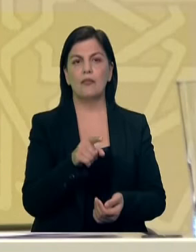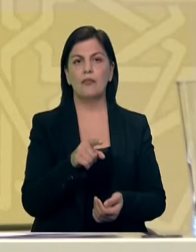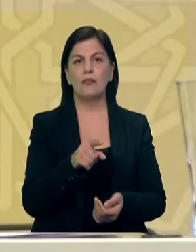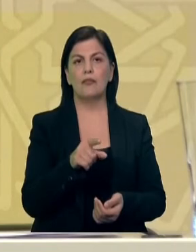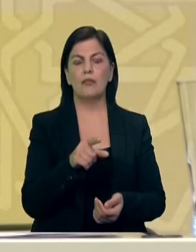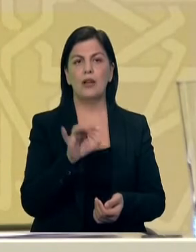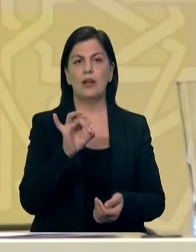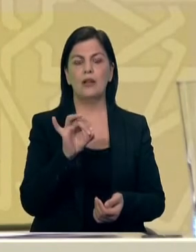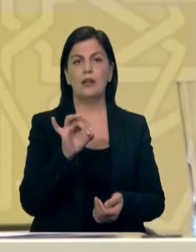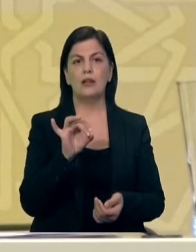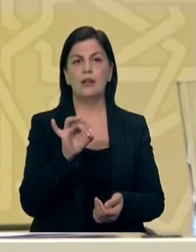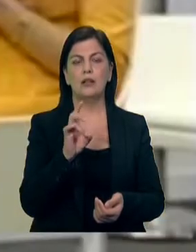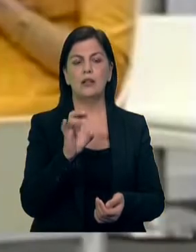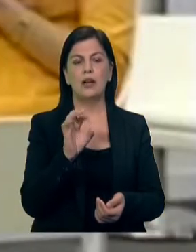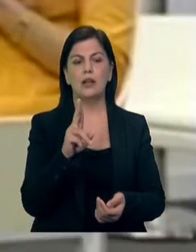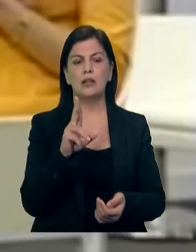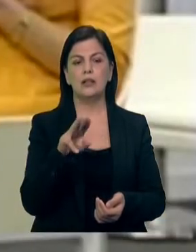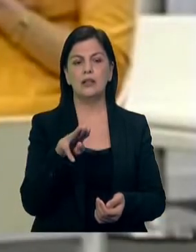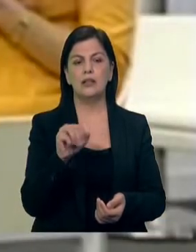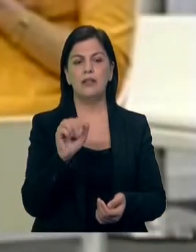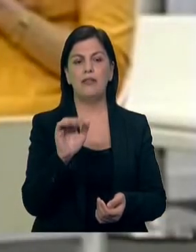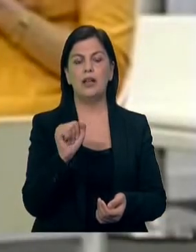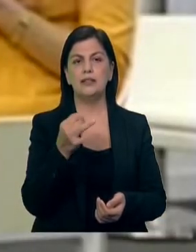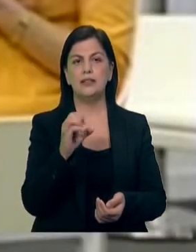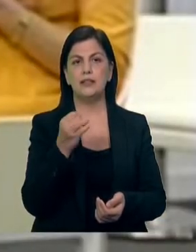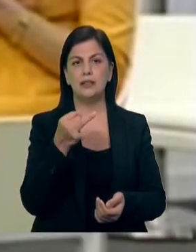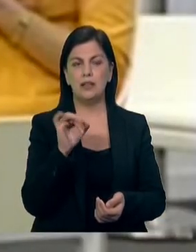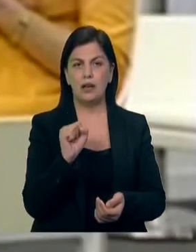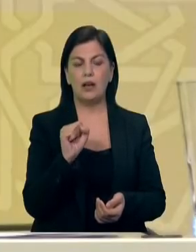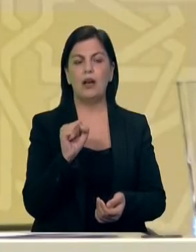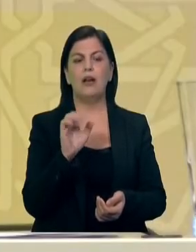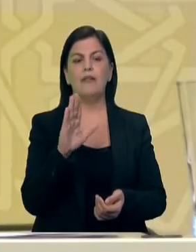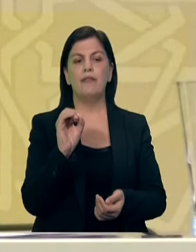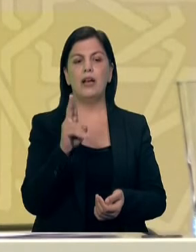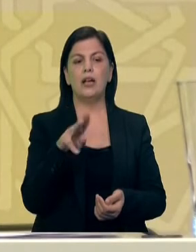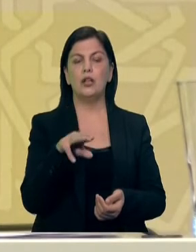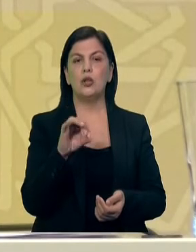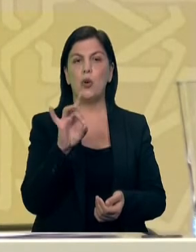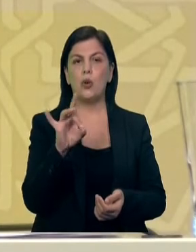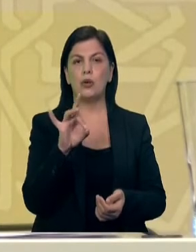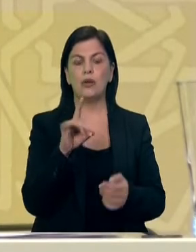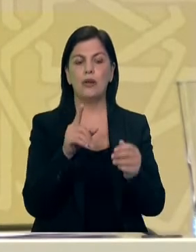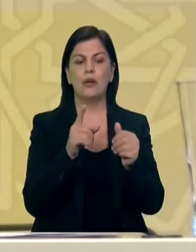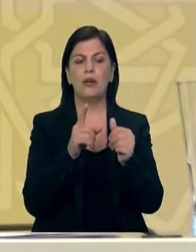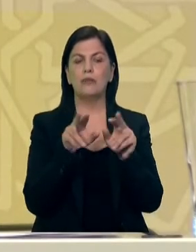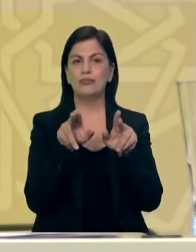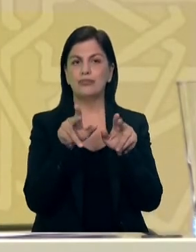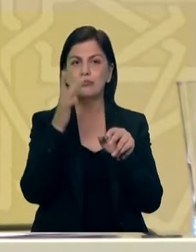platformunda hazırlanmış 2 vaksinimiz var və bundan əlavə olaraq Pfizer BioNTech vaksini, yəni irəli günlərdə